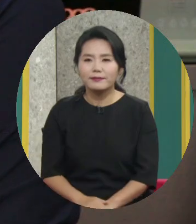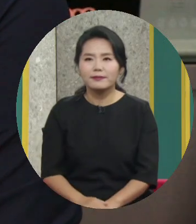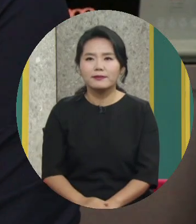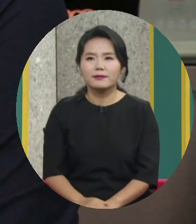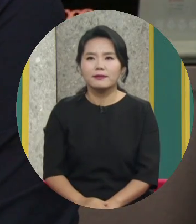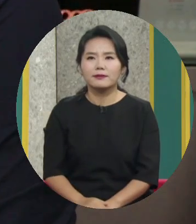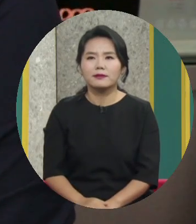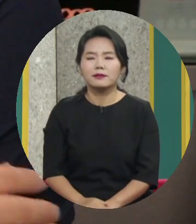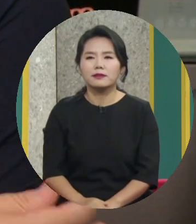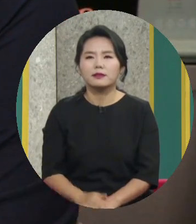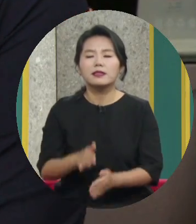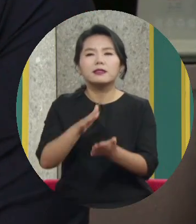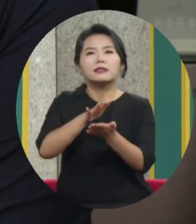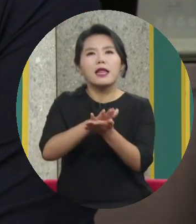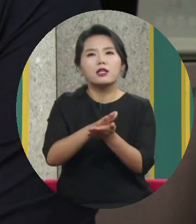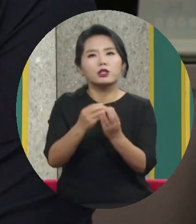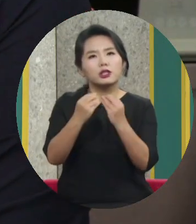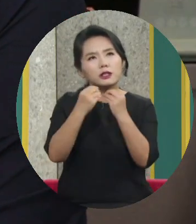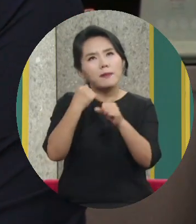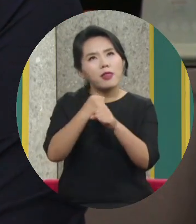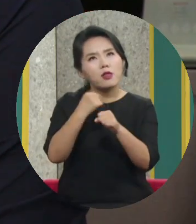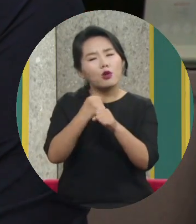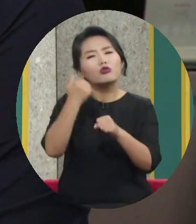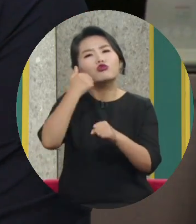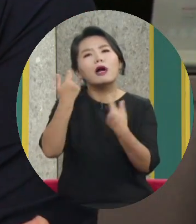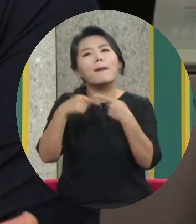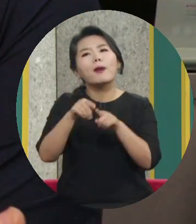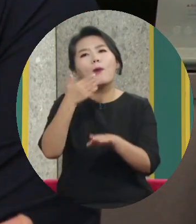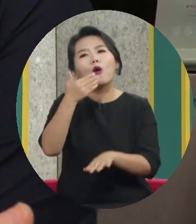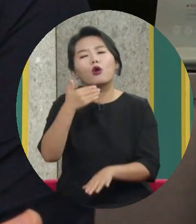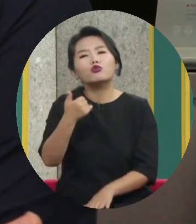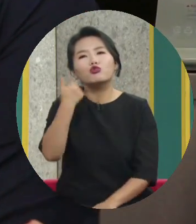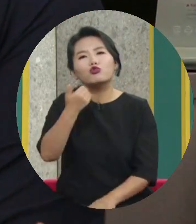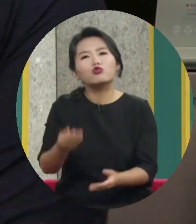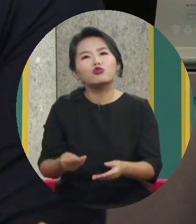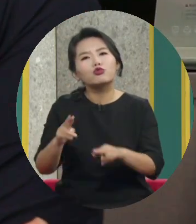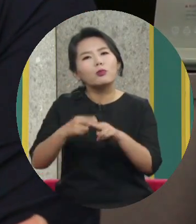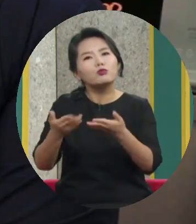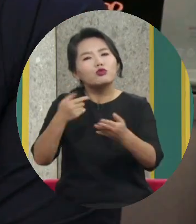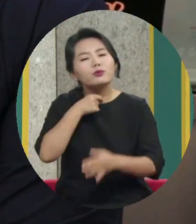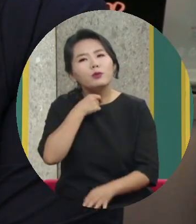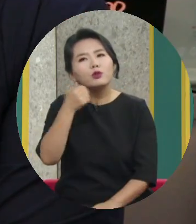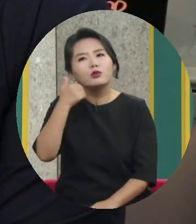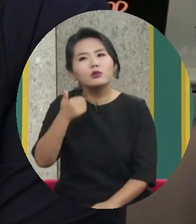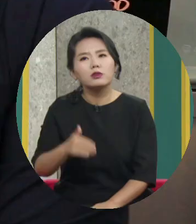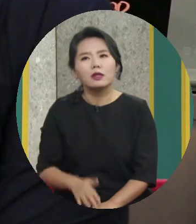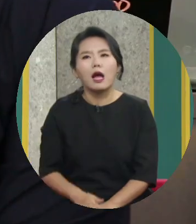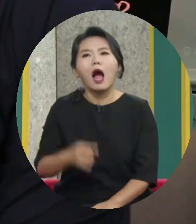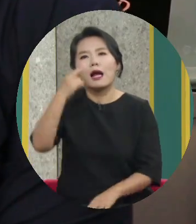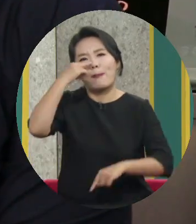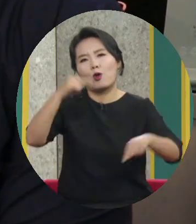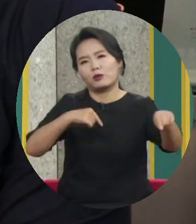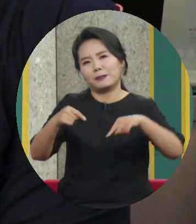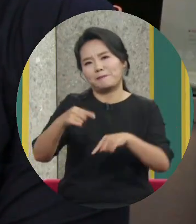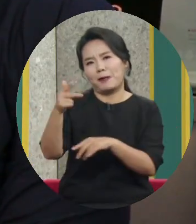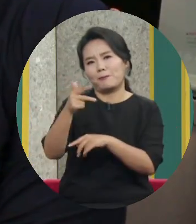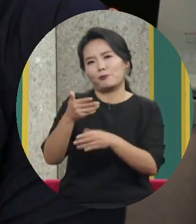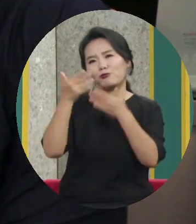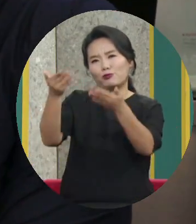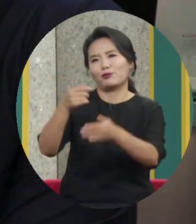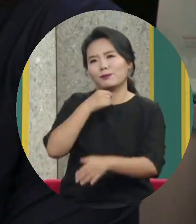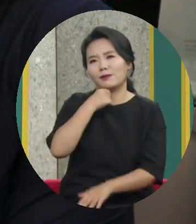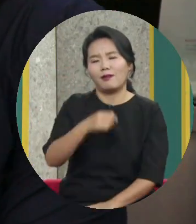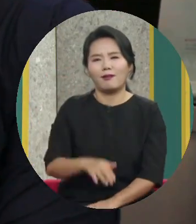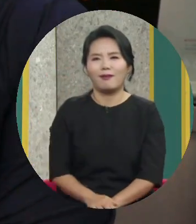샌드위치를 만들어서 누구랑 같이 먹고 싶어? 아니면 누구한테 주고 싶어? 감독님. 감독님